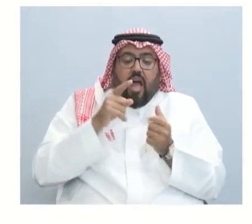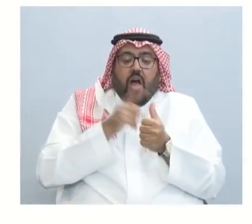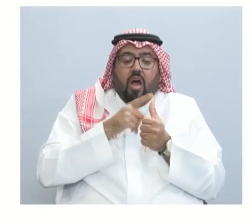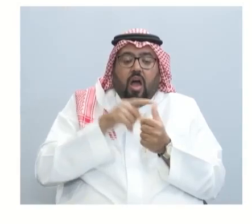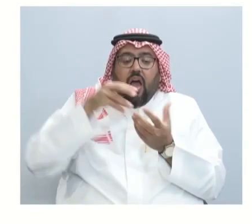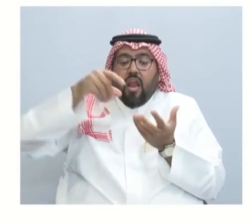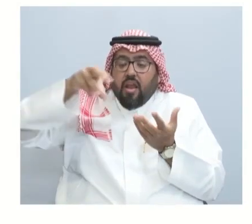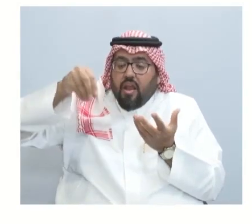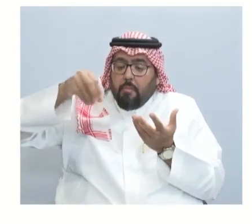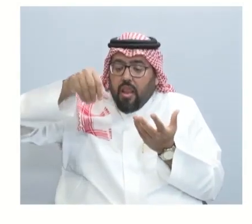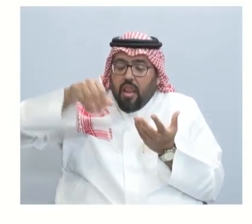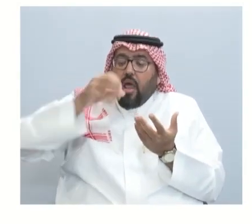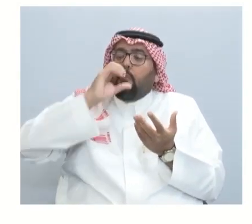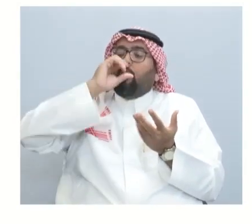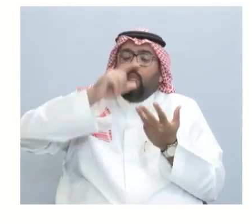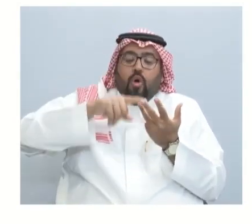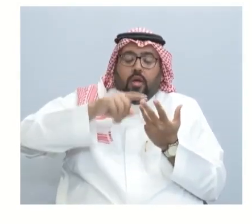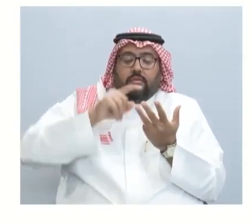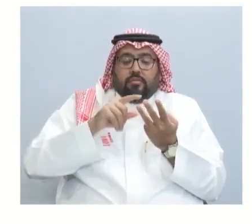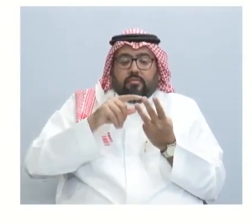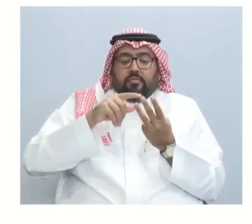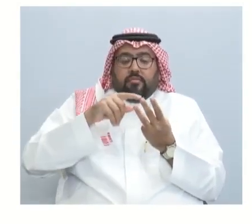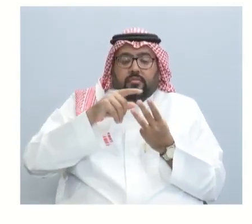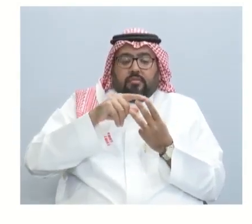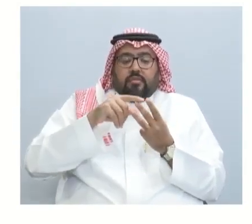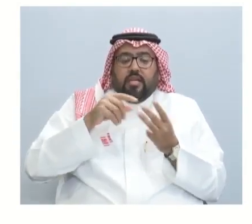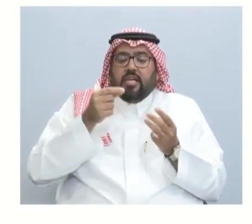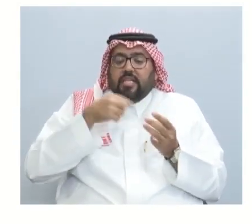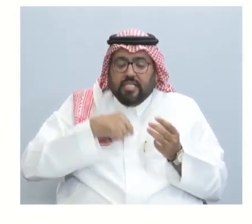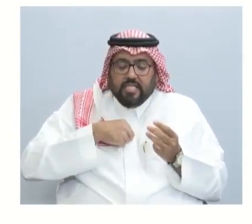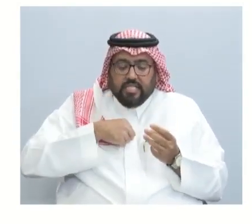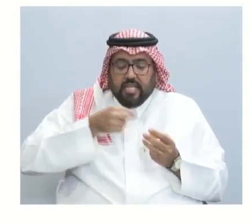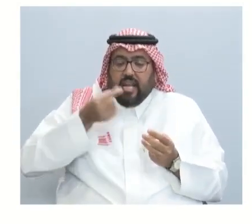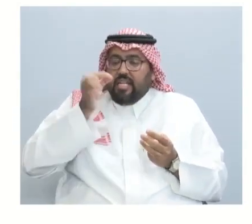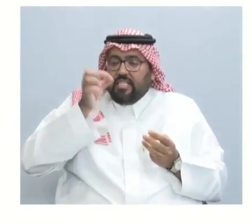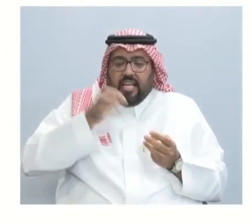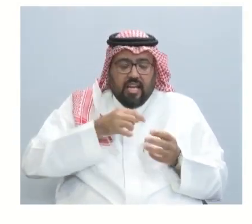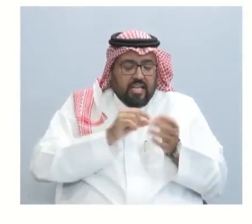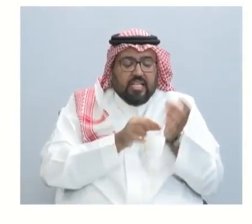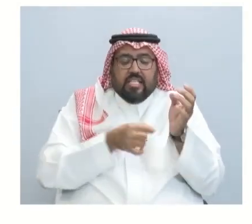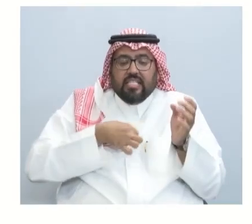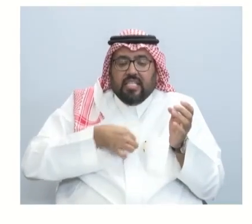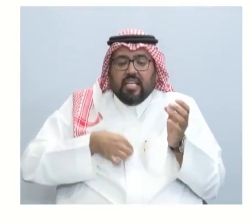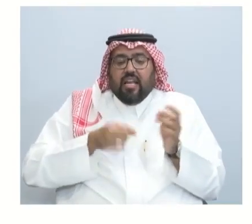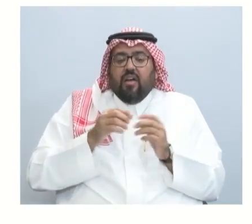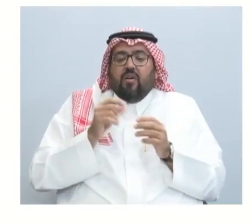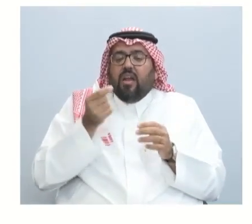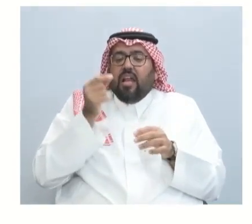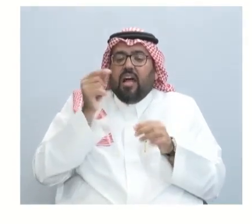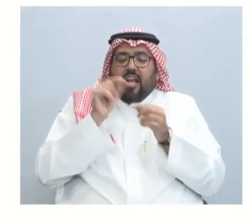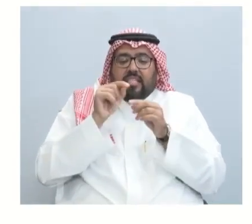الرمل والماء المخلوط الثاني الازرار والخرز المخلوط الثالث الارز والماء